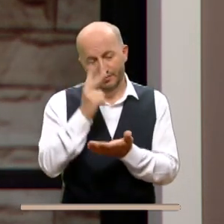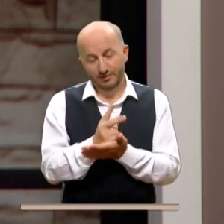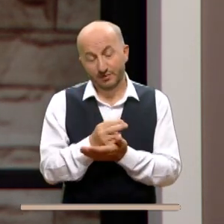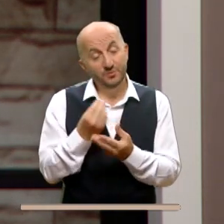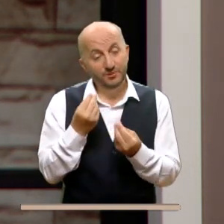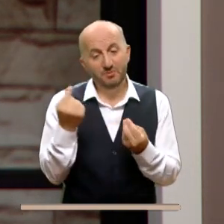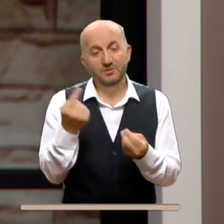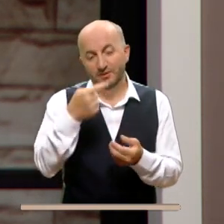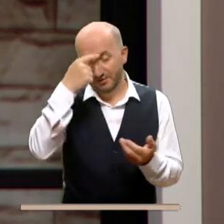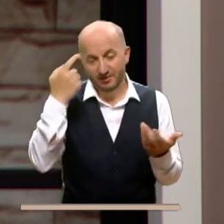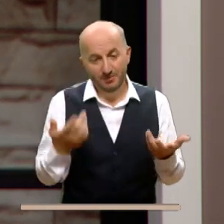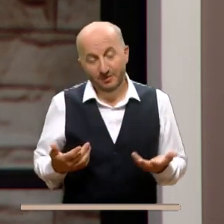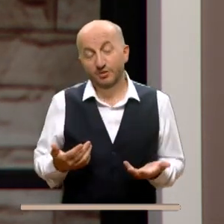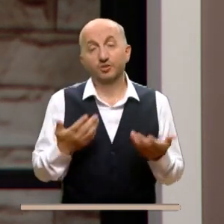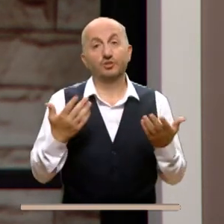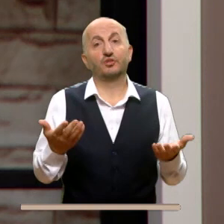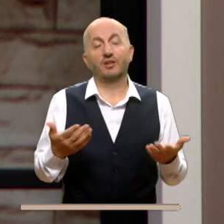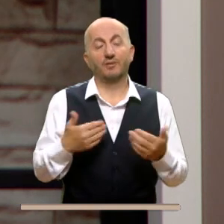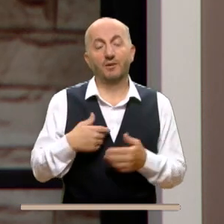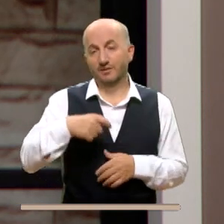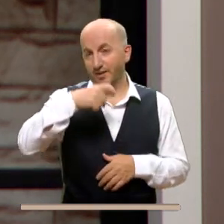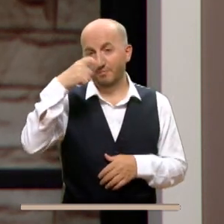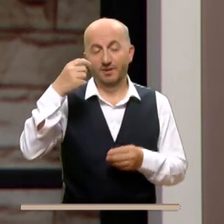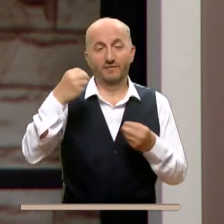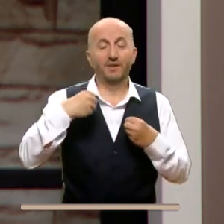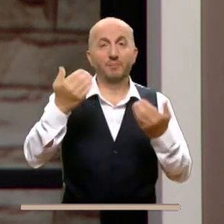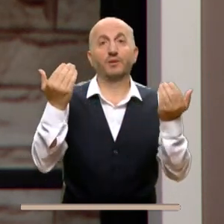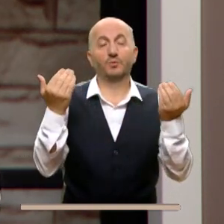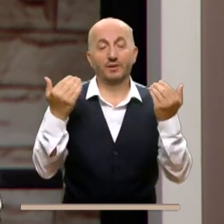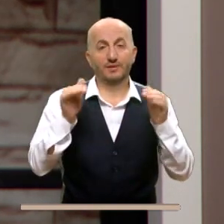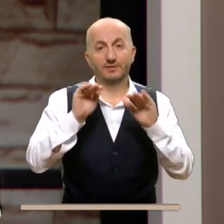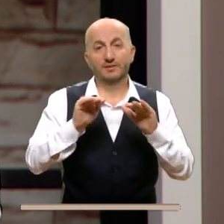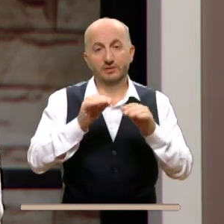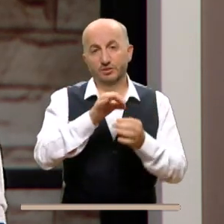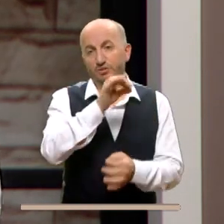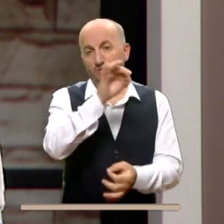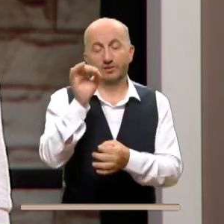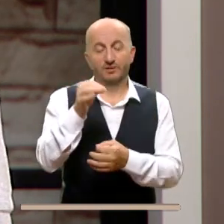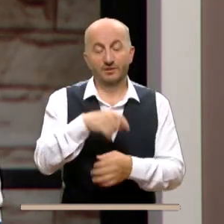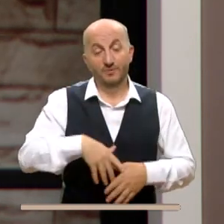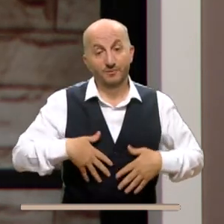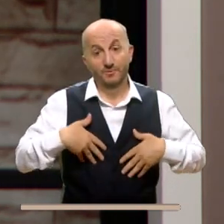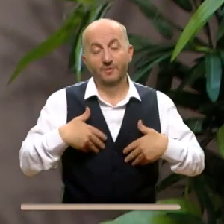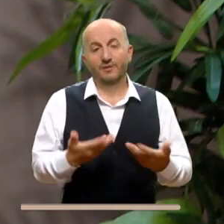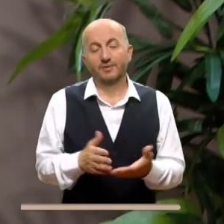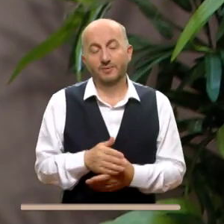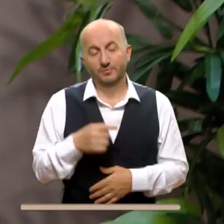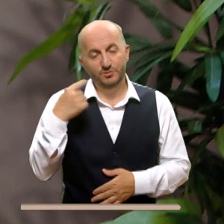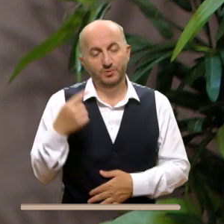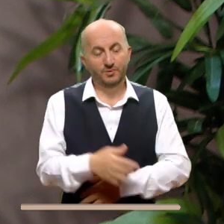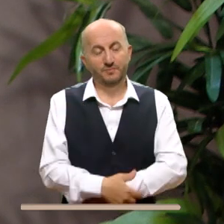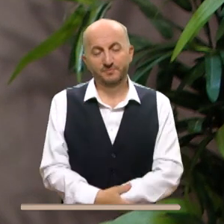eder. Ben de inşallah bana emek veren, bana dua eden, destek olan kişilere böyle gururlandırabilirim diye